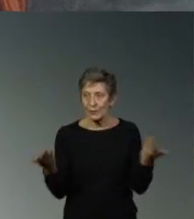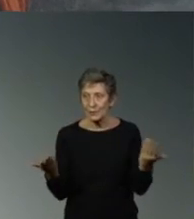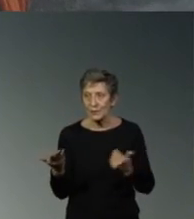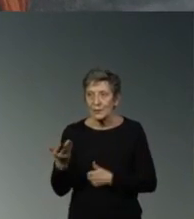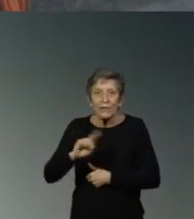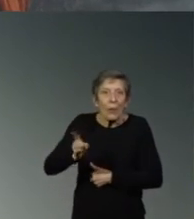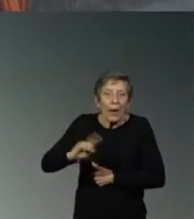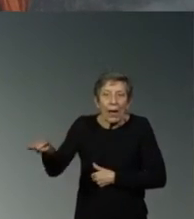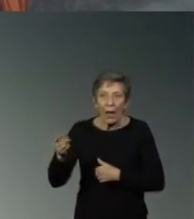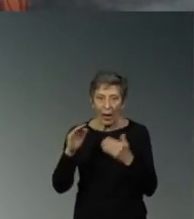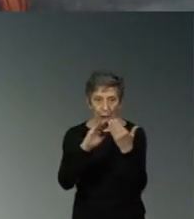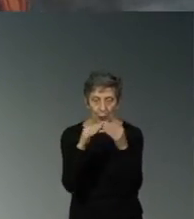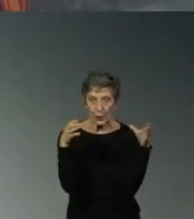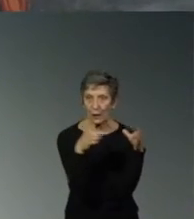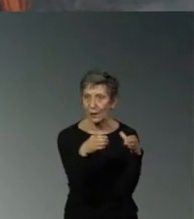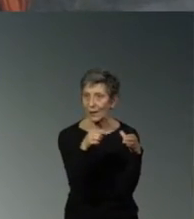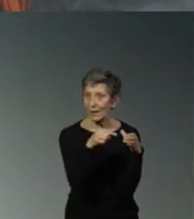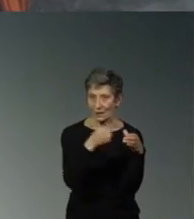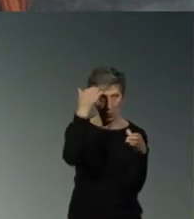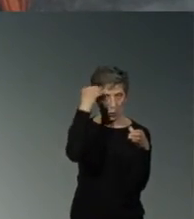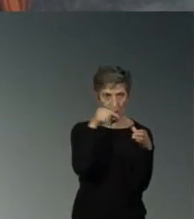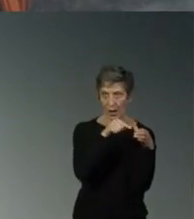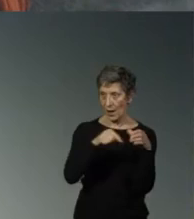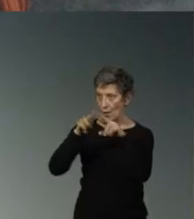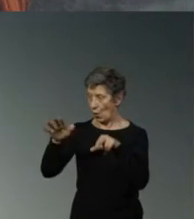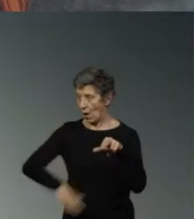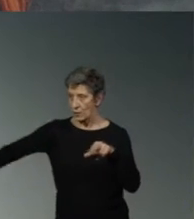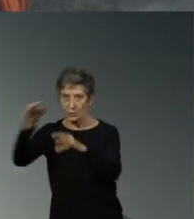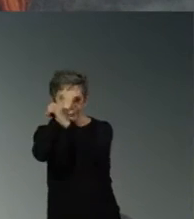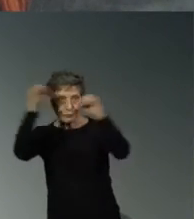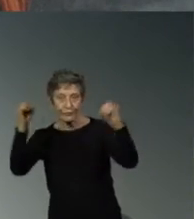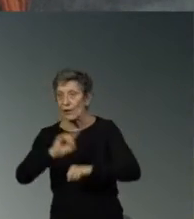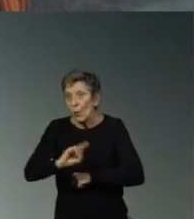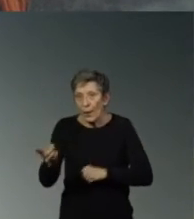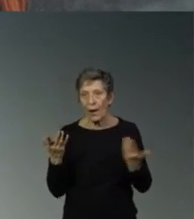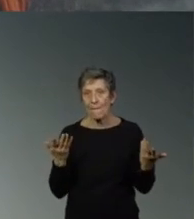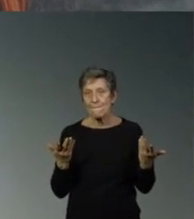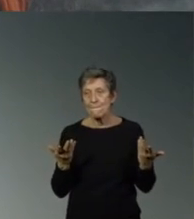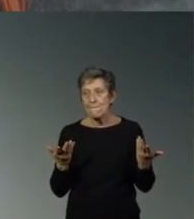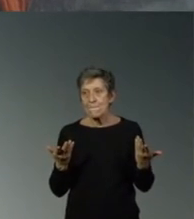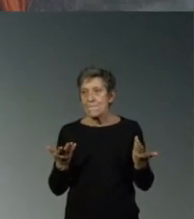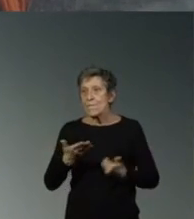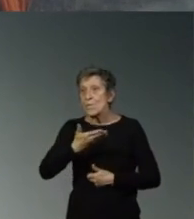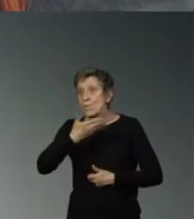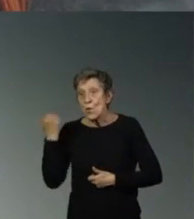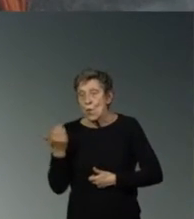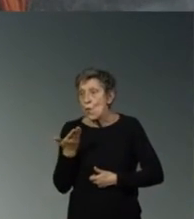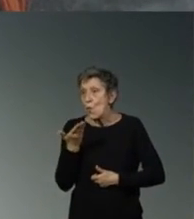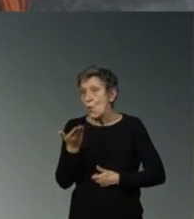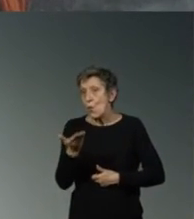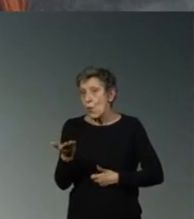communauté maîtrise et que le reste du monde ne maîtrise pas. Donc, autant former autant que